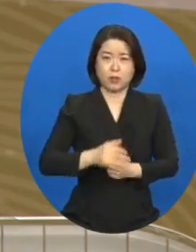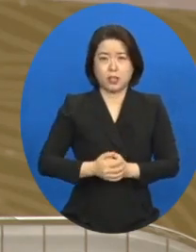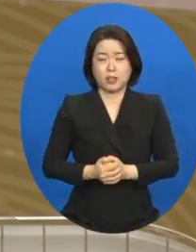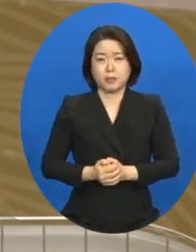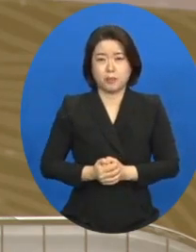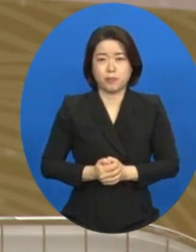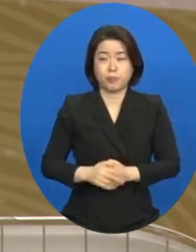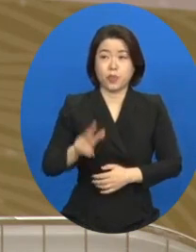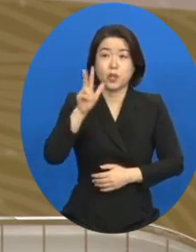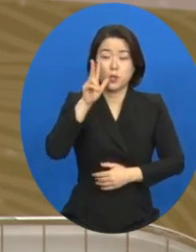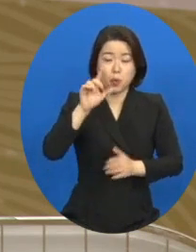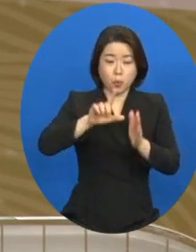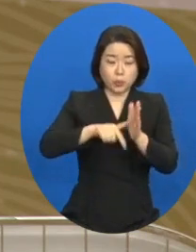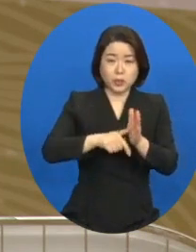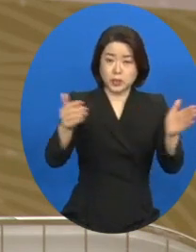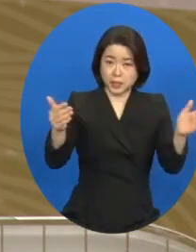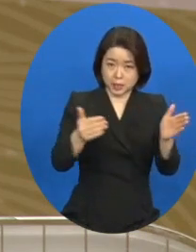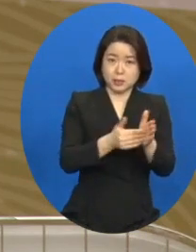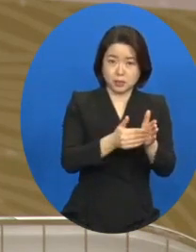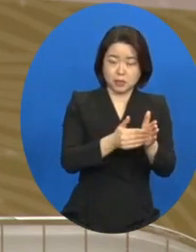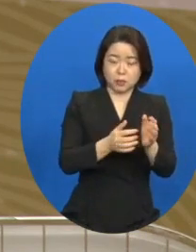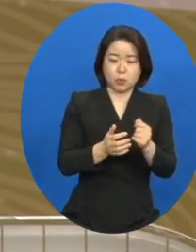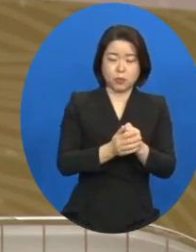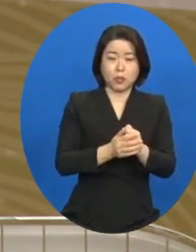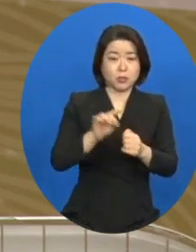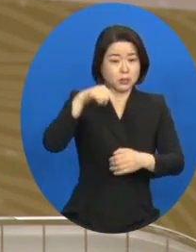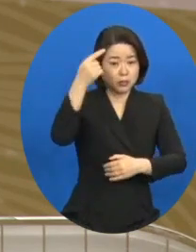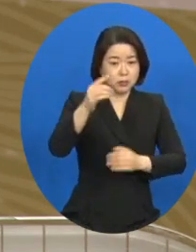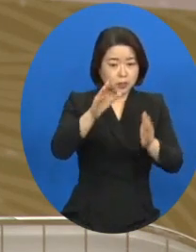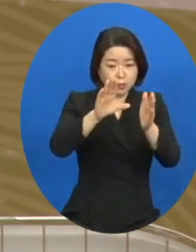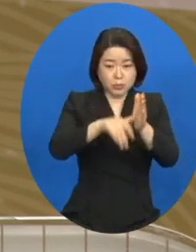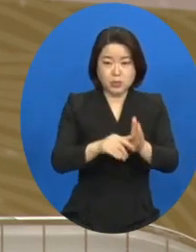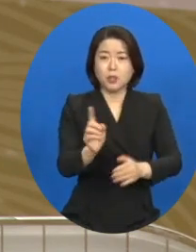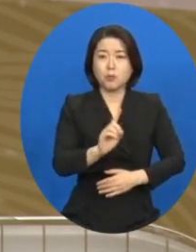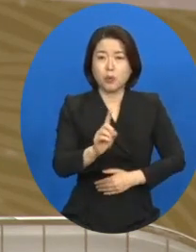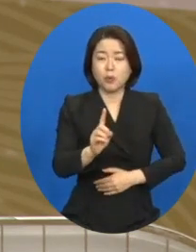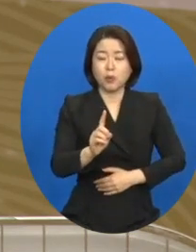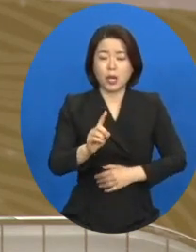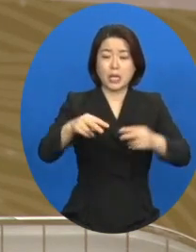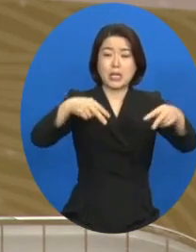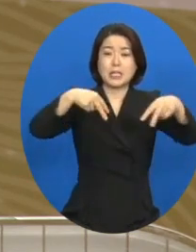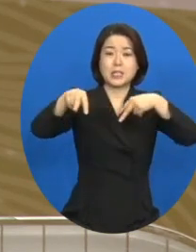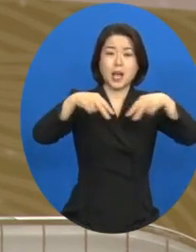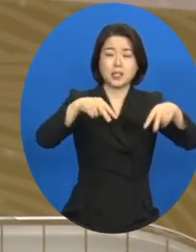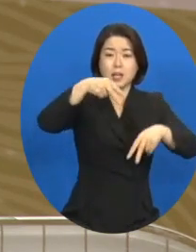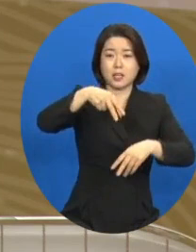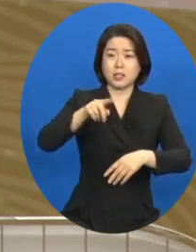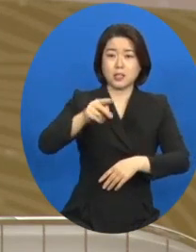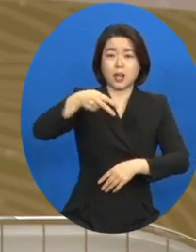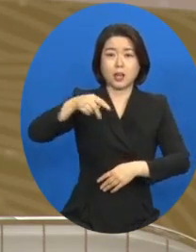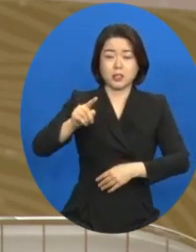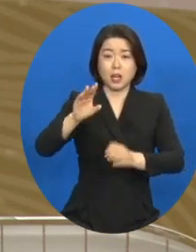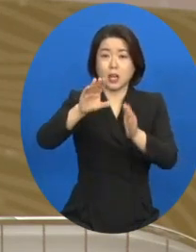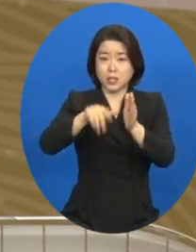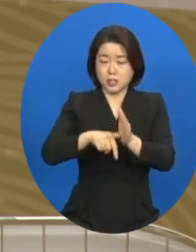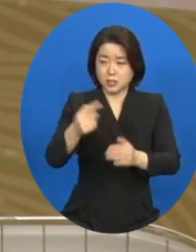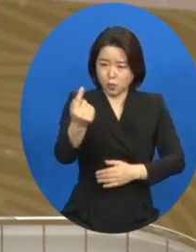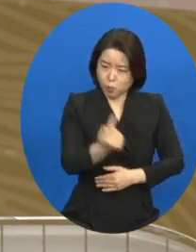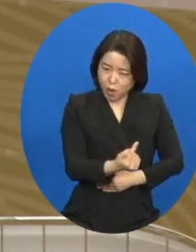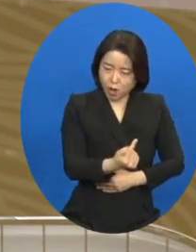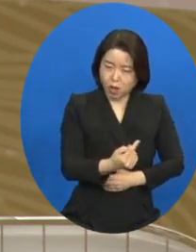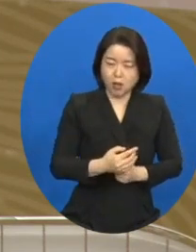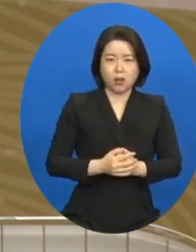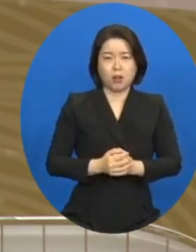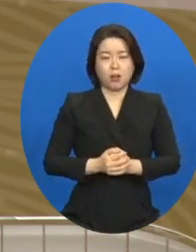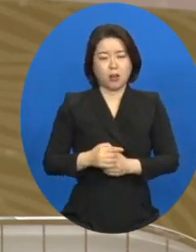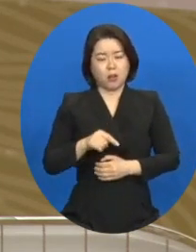여호수아가 시대가 끝나고 이제 무슨 시대가 와요? 이제는 사사시대가 오는 건가? 그건